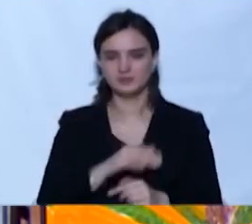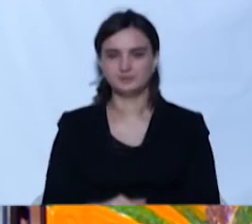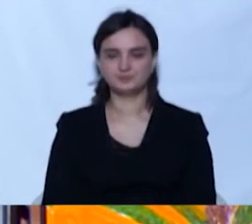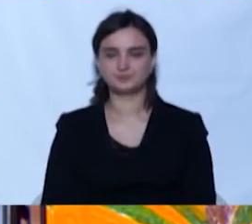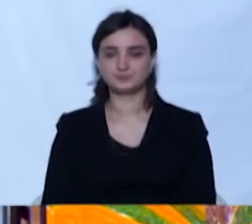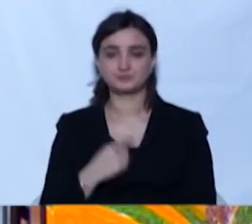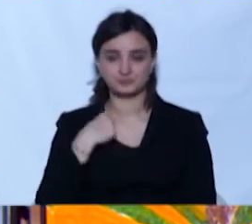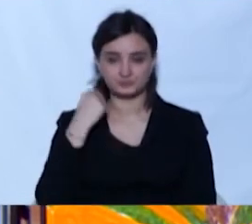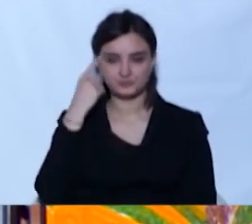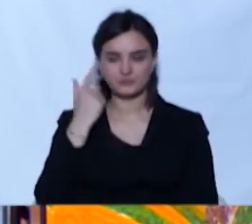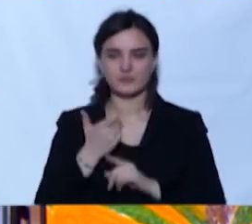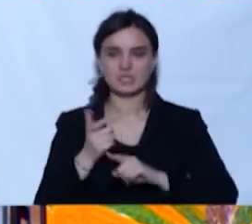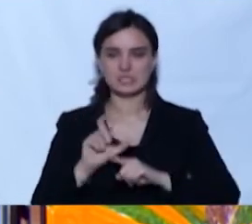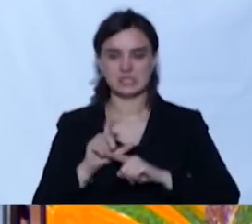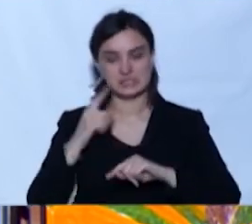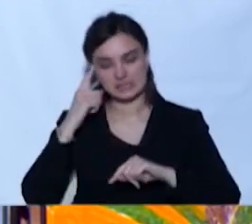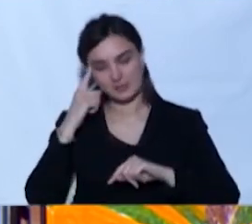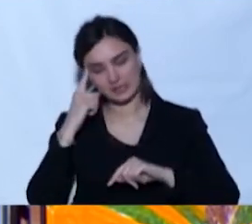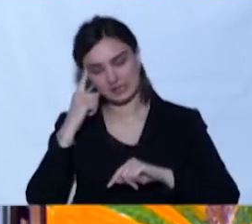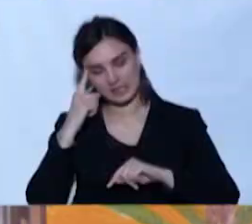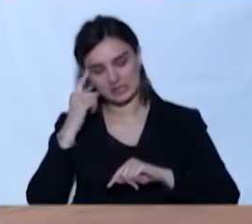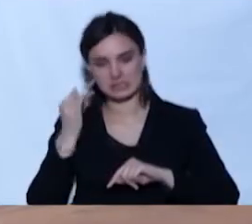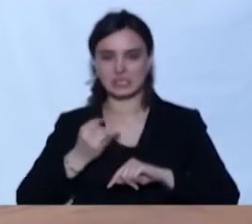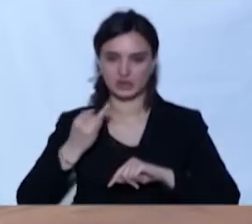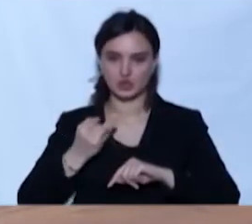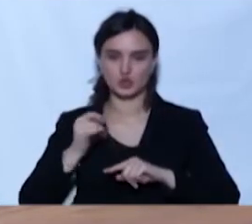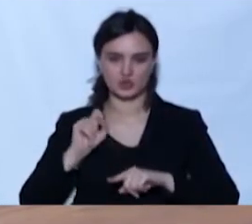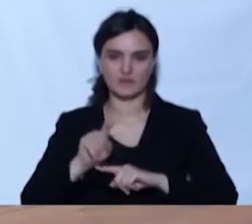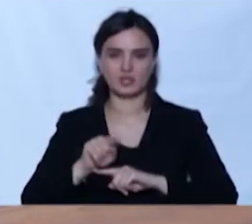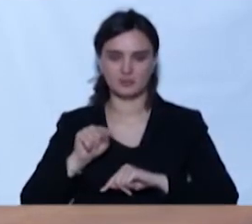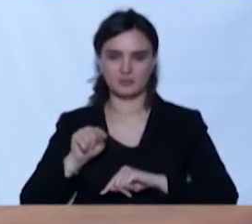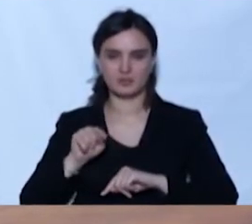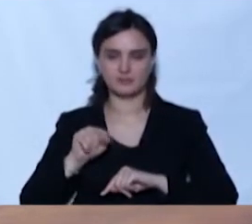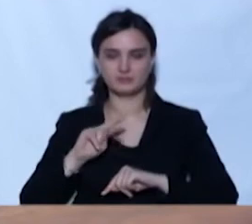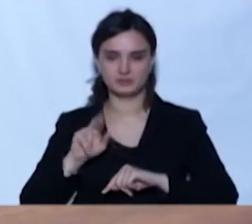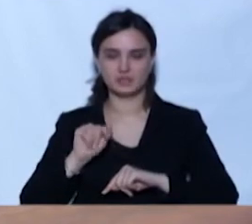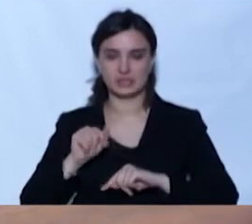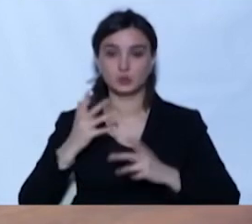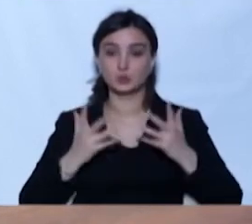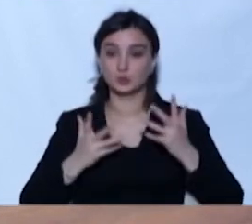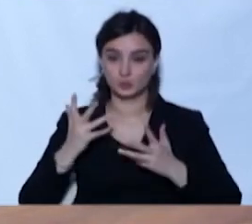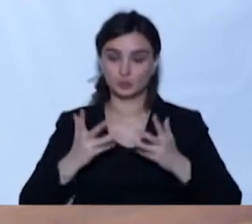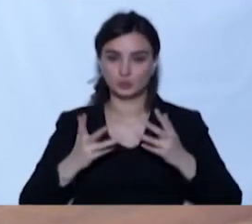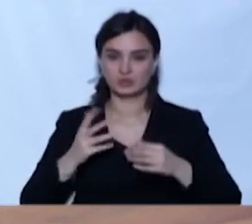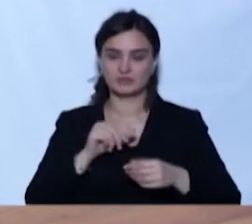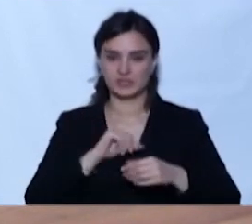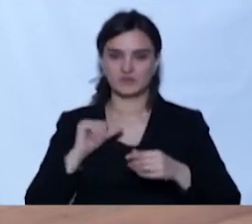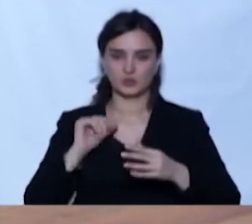ძალიან საფიქრალი, საინტერესო დავალებაა და თუ თქვენ თვითონ მოგეწონებათ,